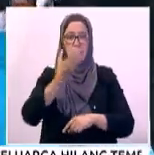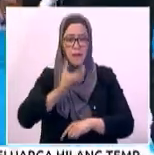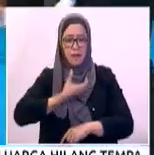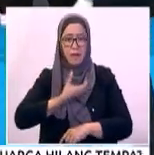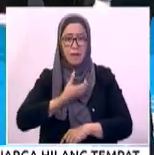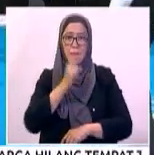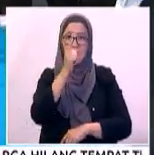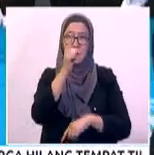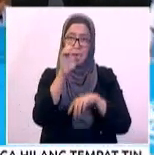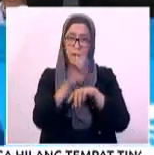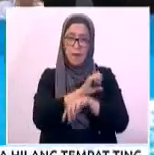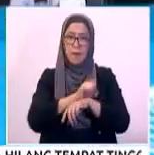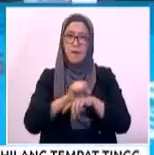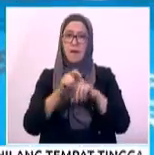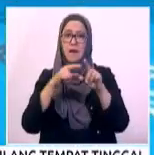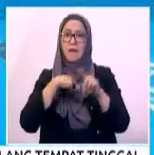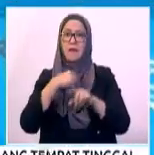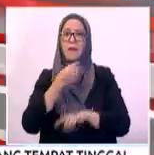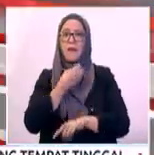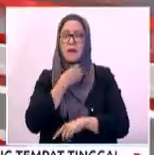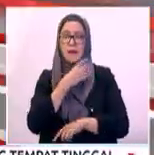dan 1 gangsa.